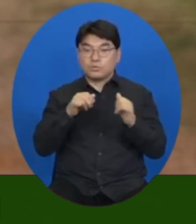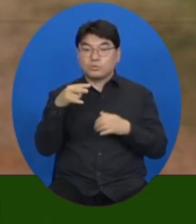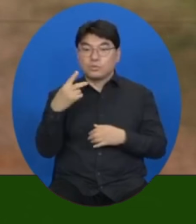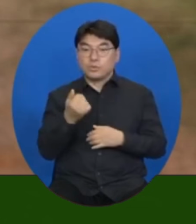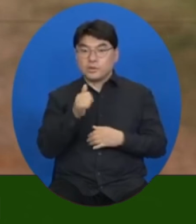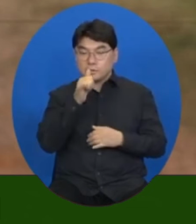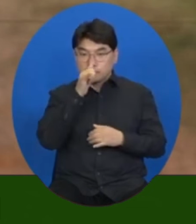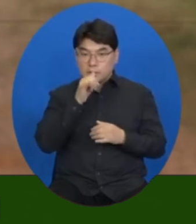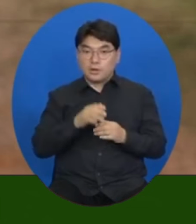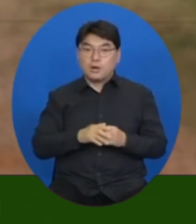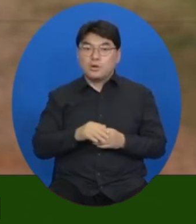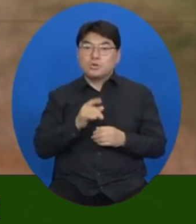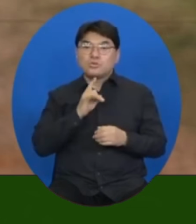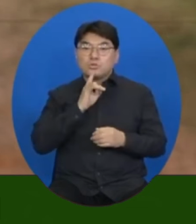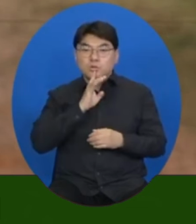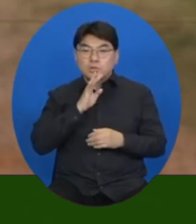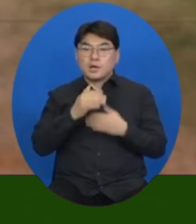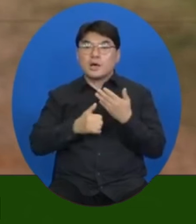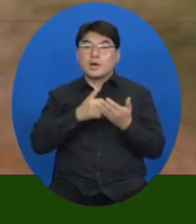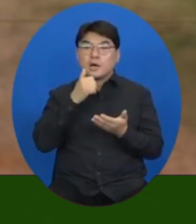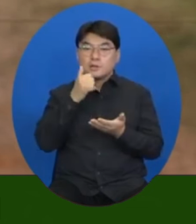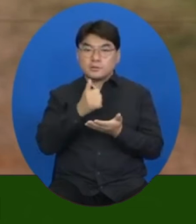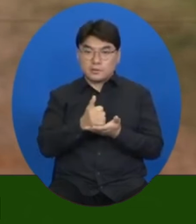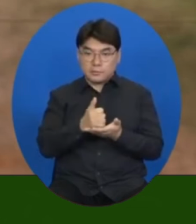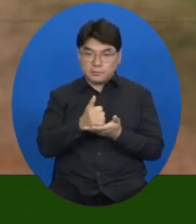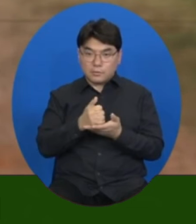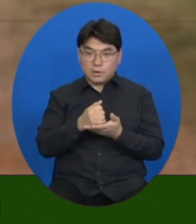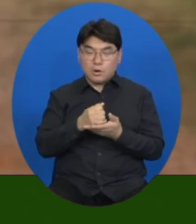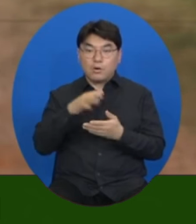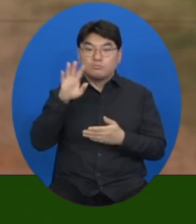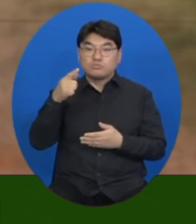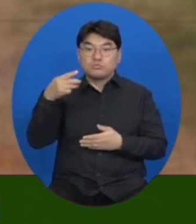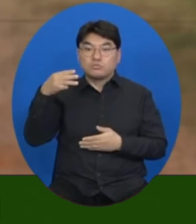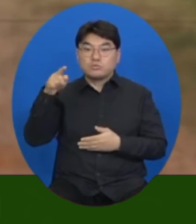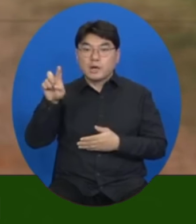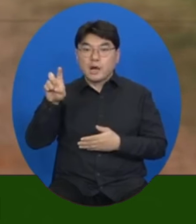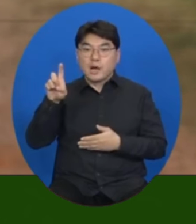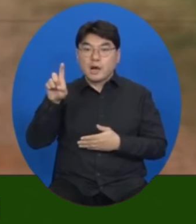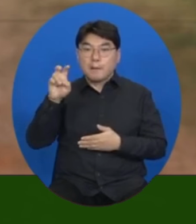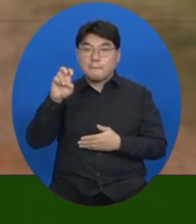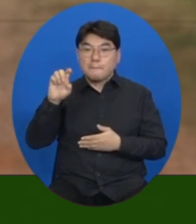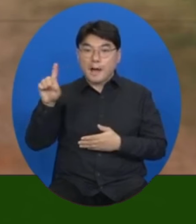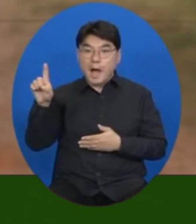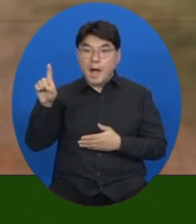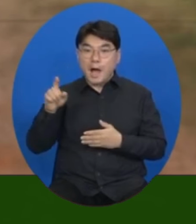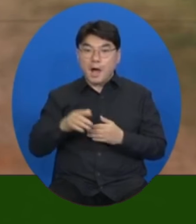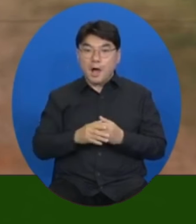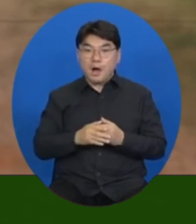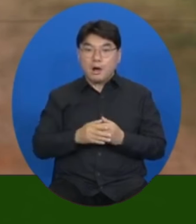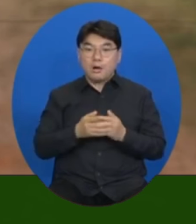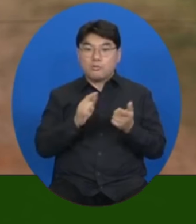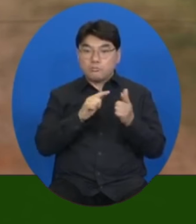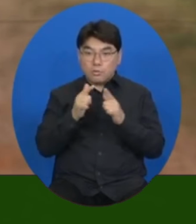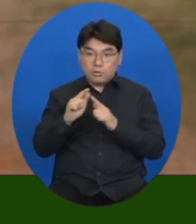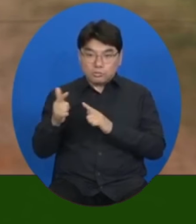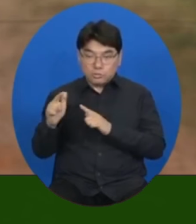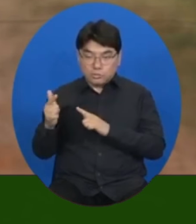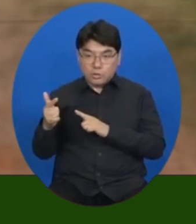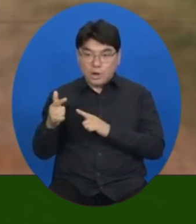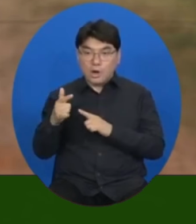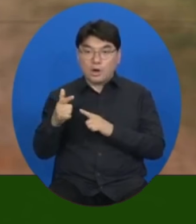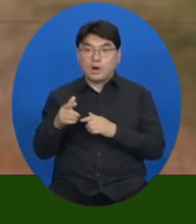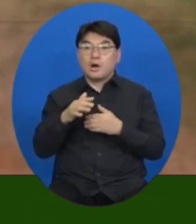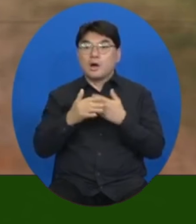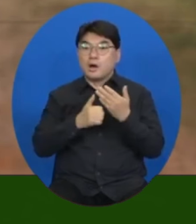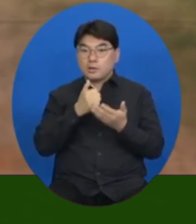유일하신 하나님 브라마 그리고 서로 다른 수많은 믿음에서 수많은 호칭으로 알려진 하나님의